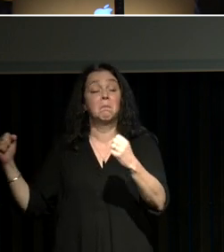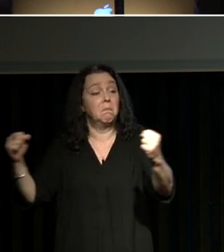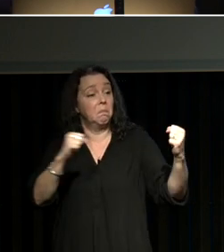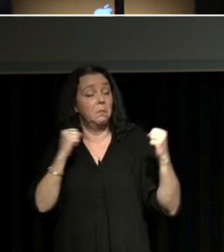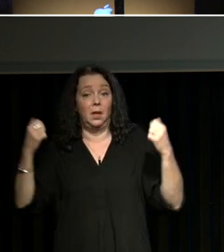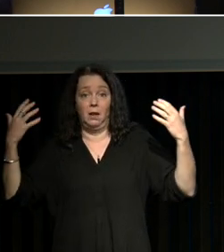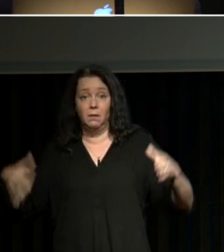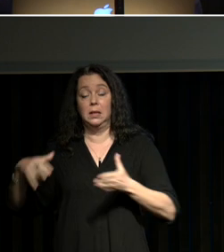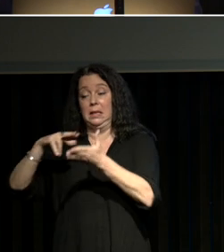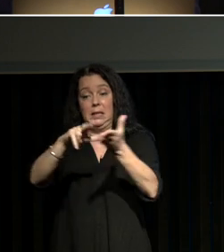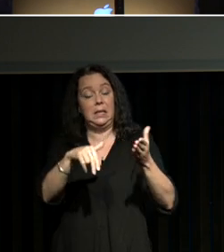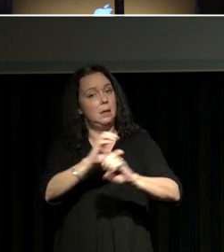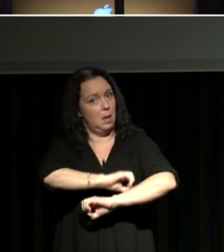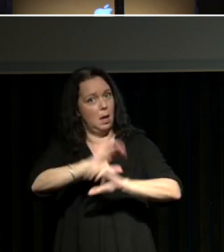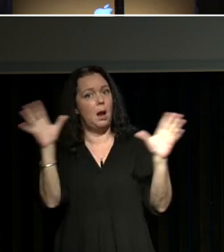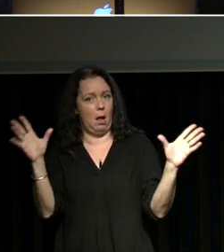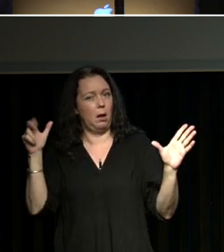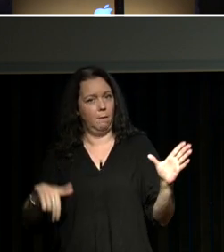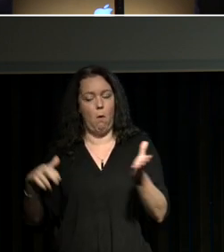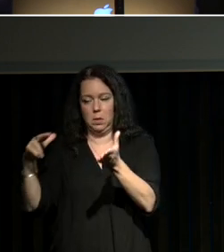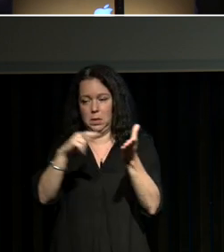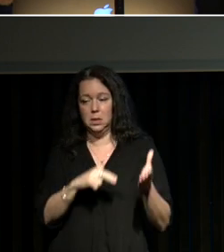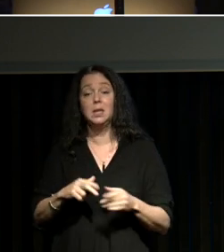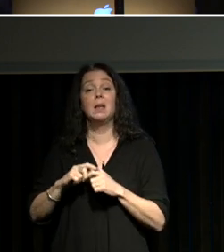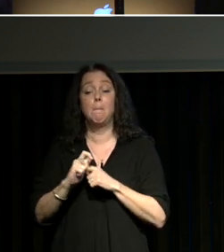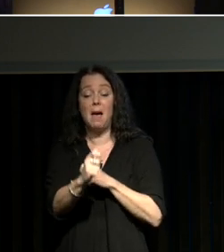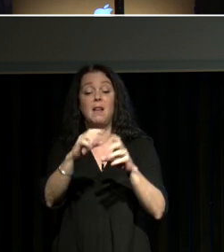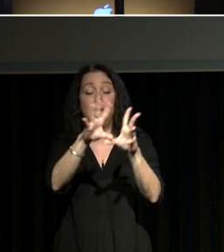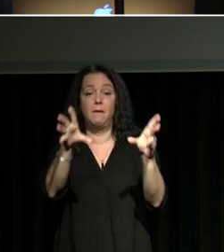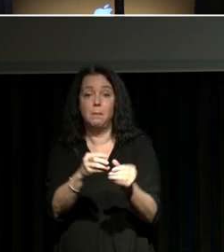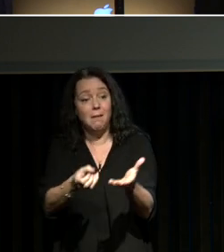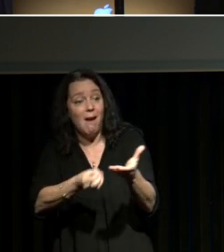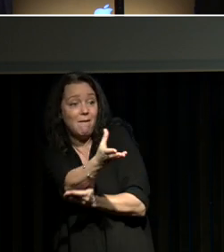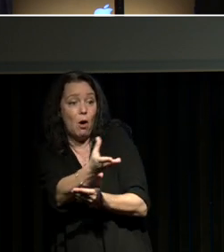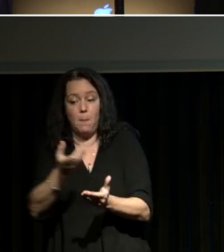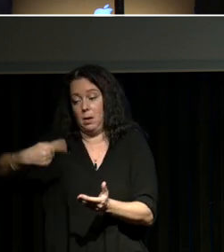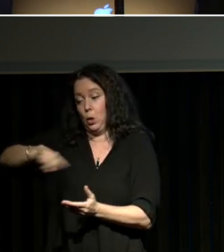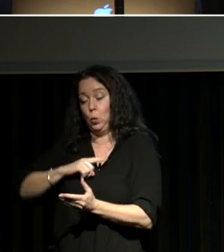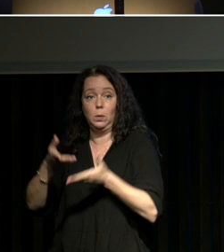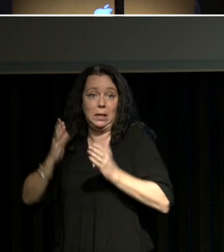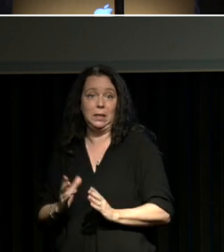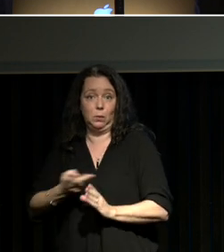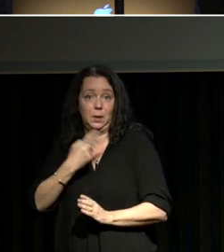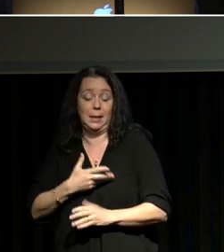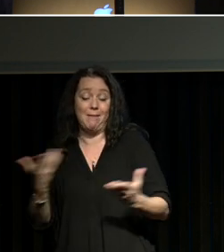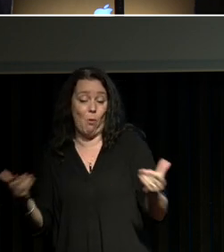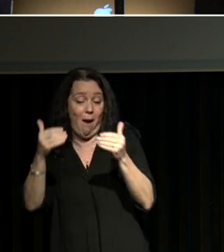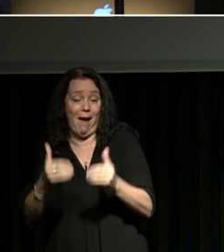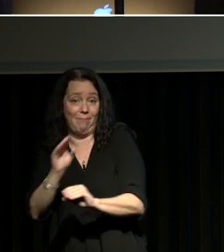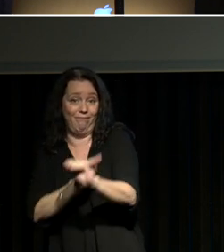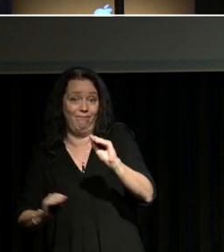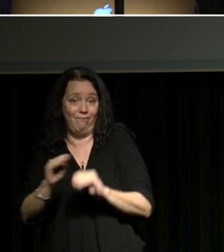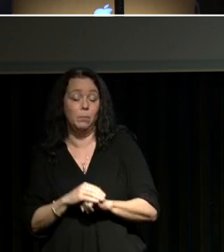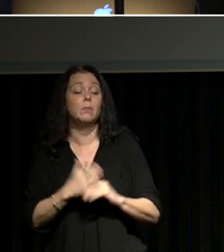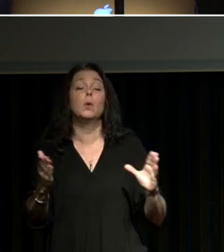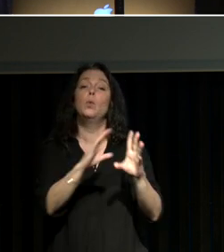manière extrêmement transparente, la famille est informée de la décision médicale d'arrêt thérapeutique. Soit la famille